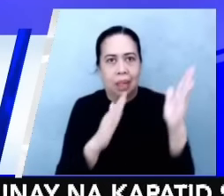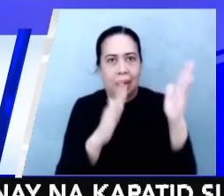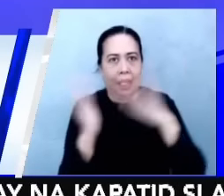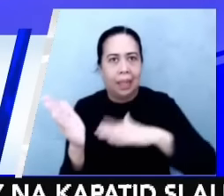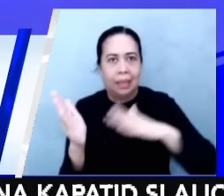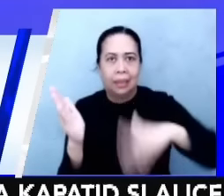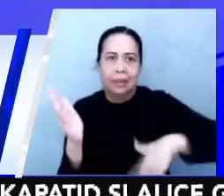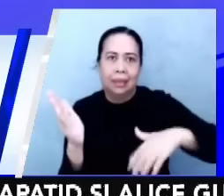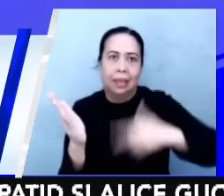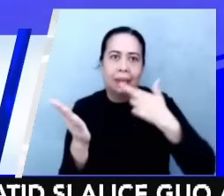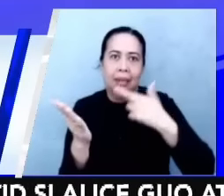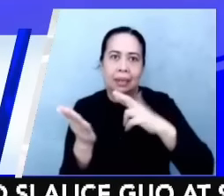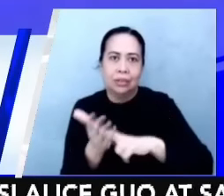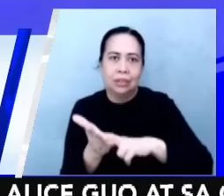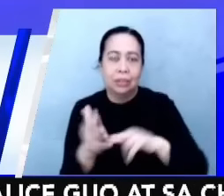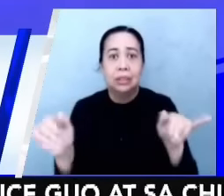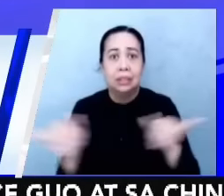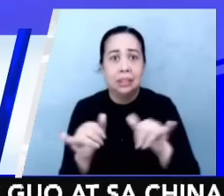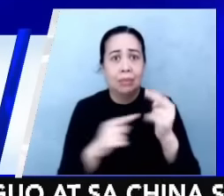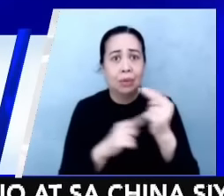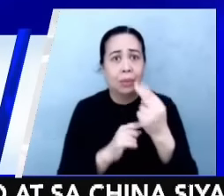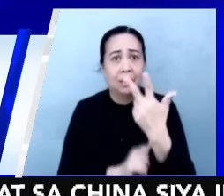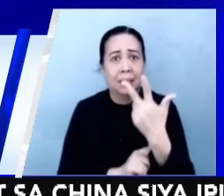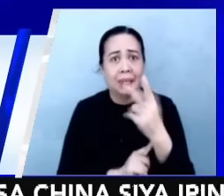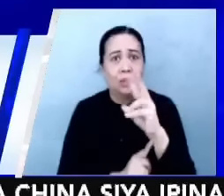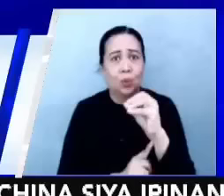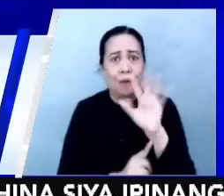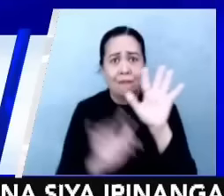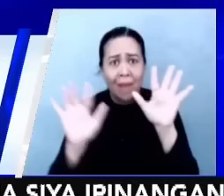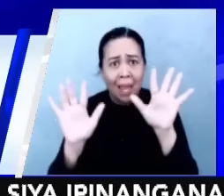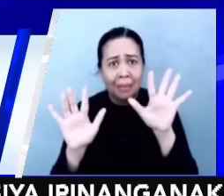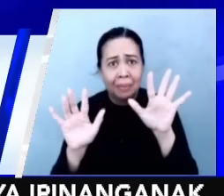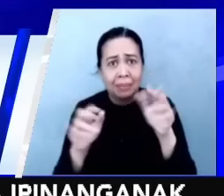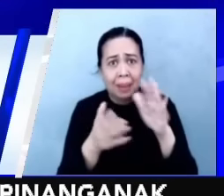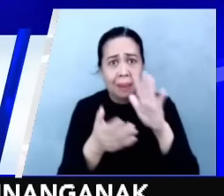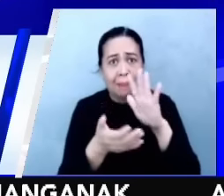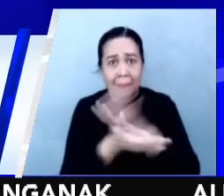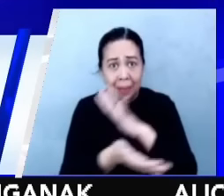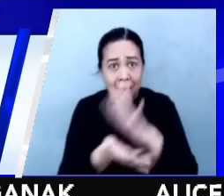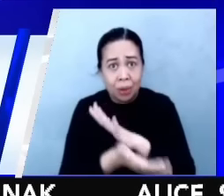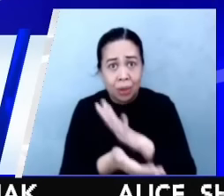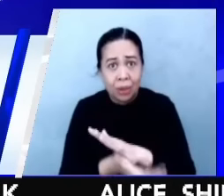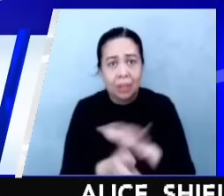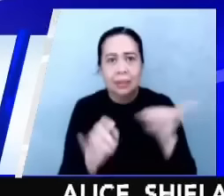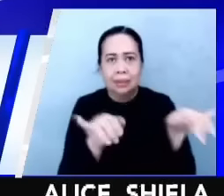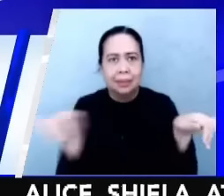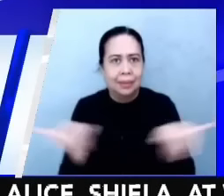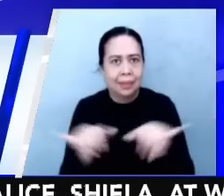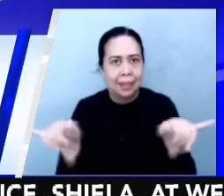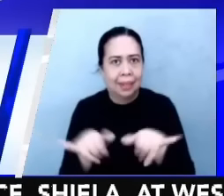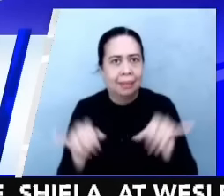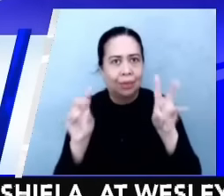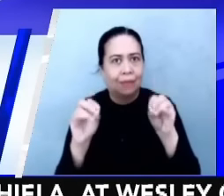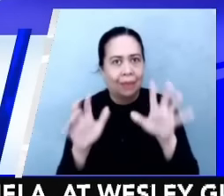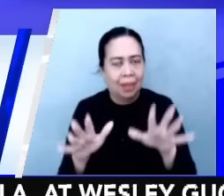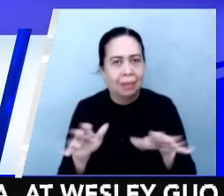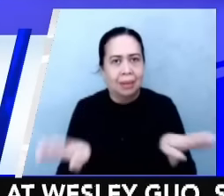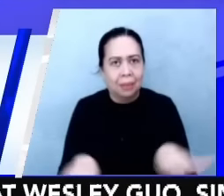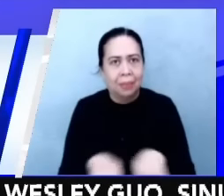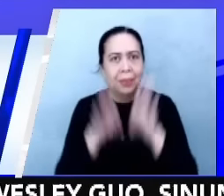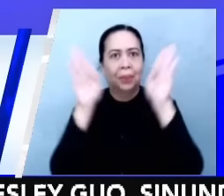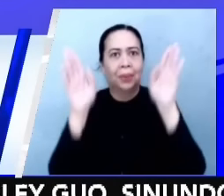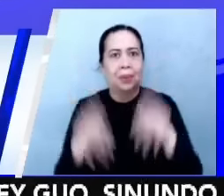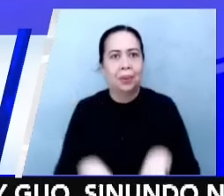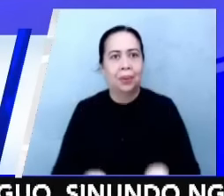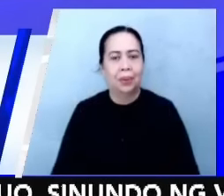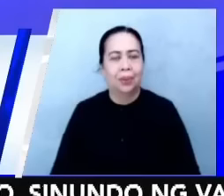at parehong November 3 2005 inayos yang npi records Nung dalawa at November 4 pumasan